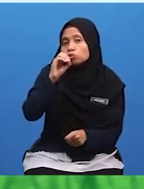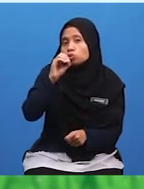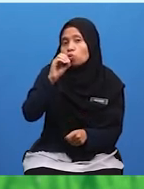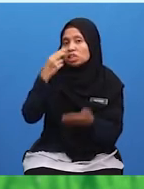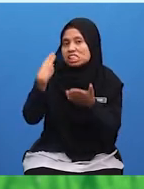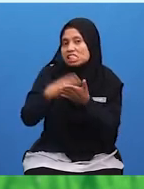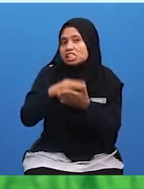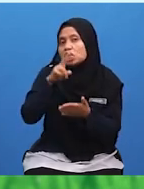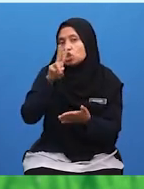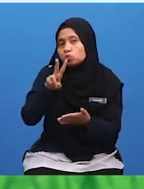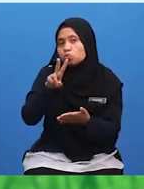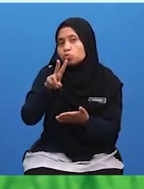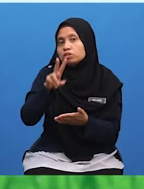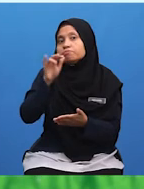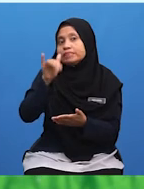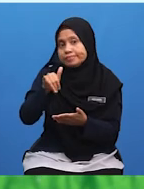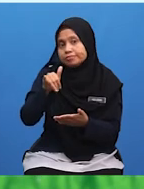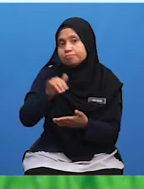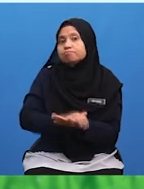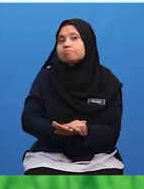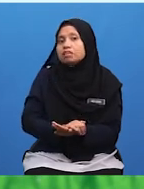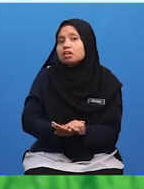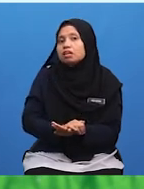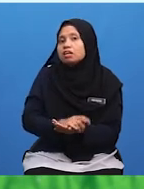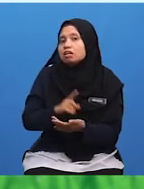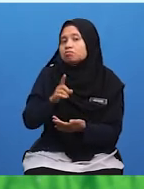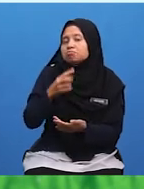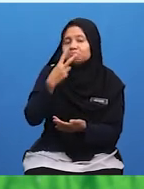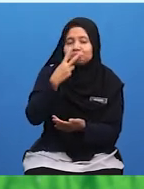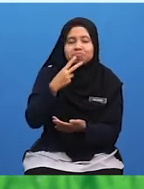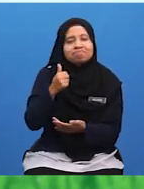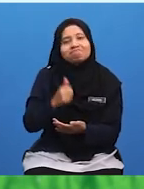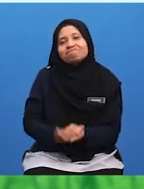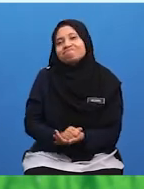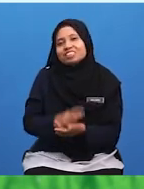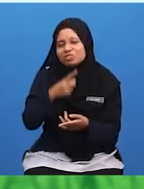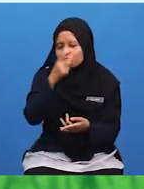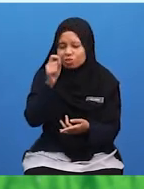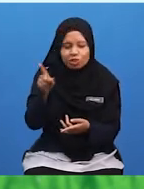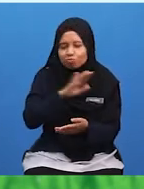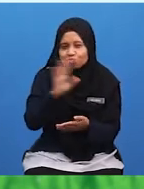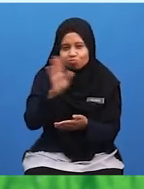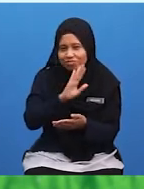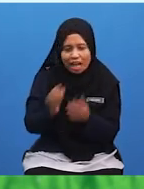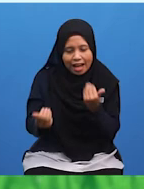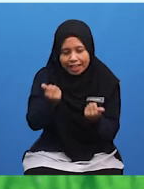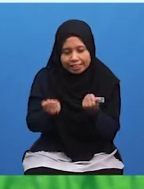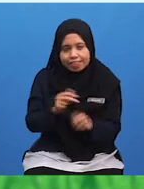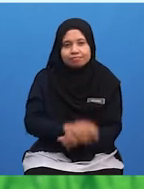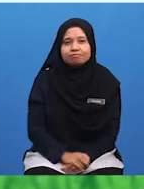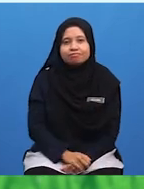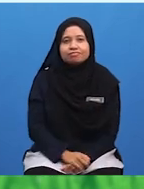skor 0 hingga 2, sedihnya kerana kamu tidak